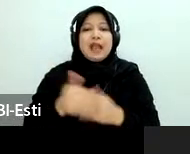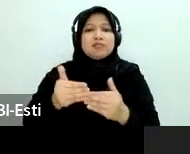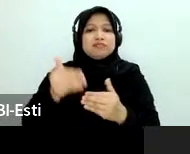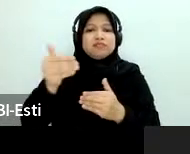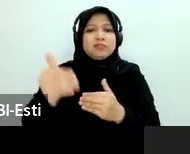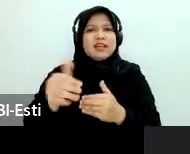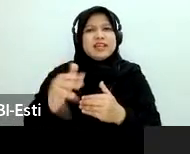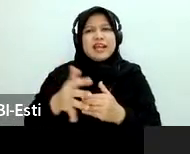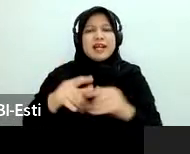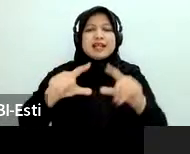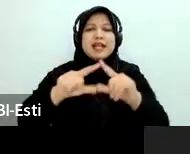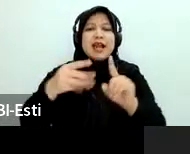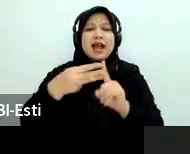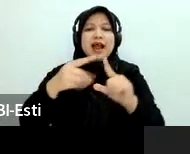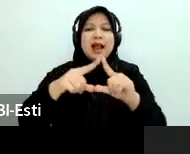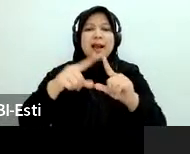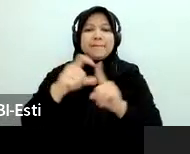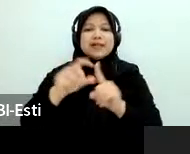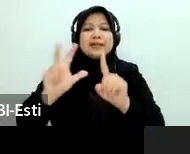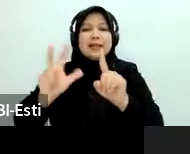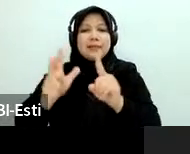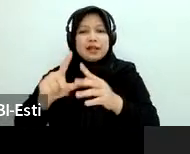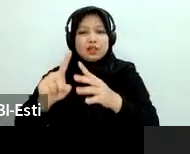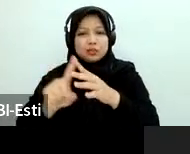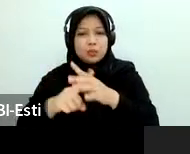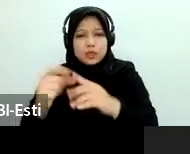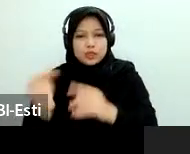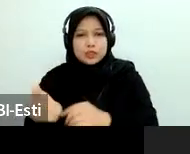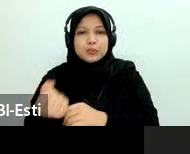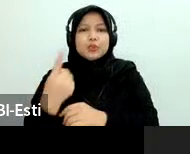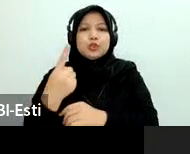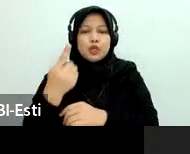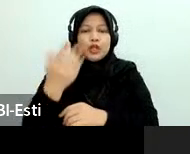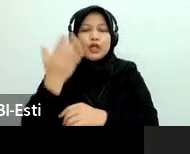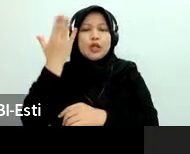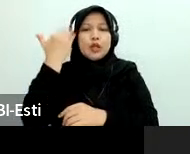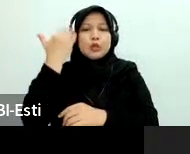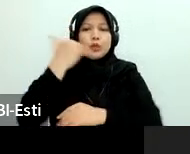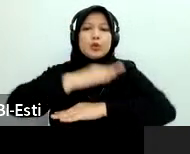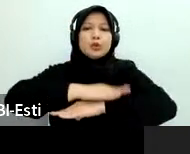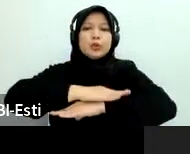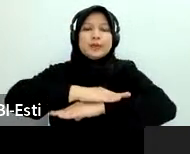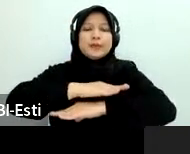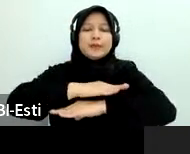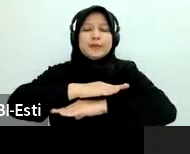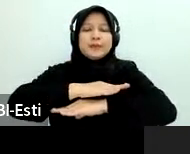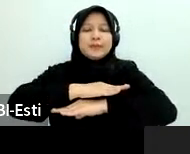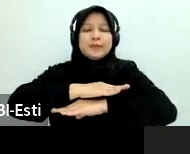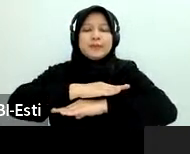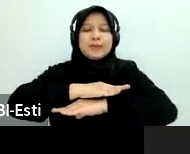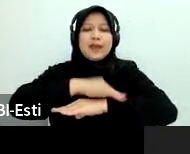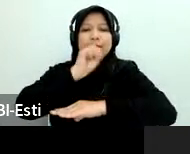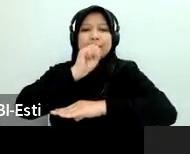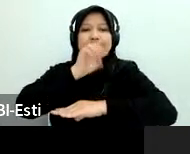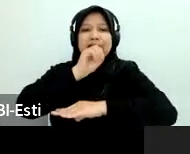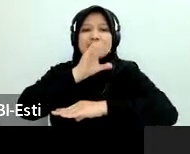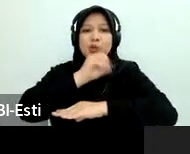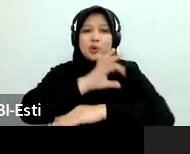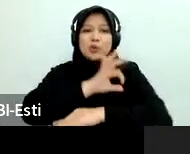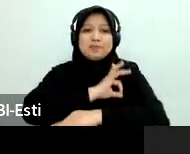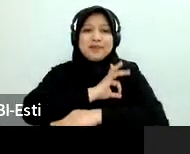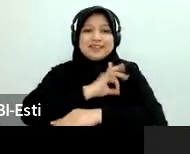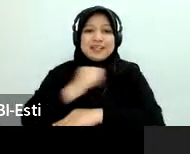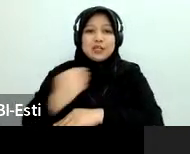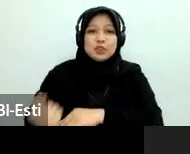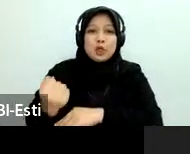ke-18 dan istilah ini muncul dalam tapi dapat Presiden Soekarno waktu itu dengan menggunakan kata